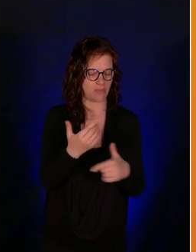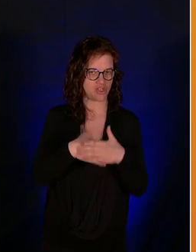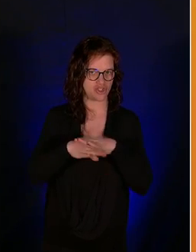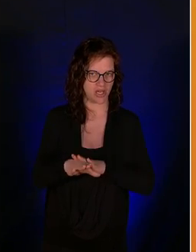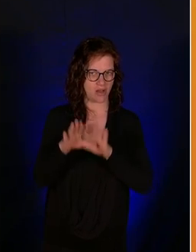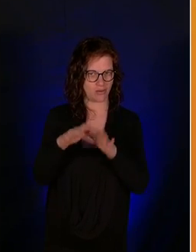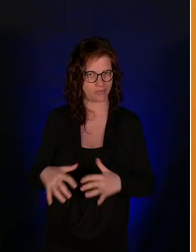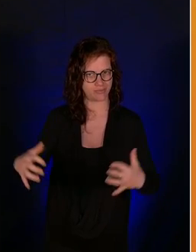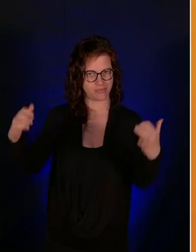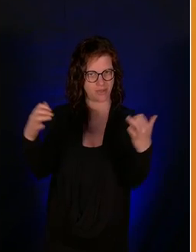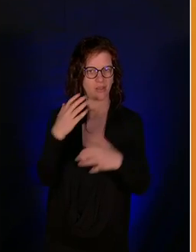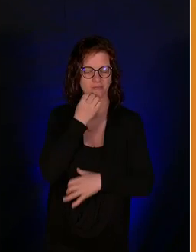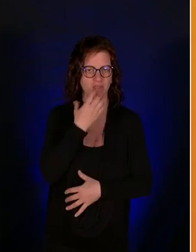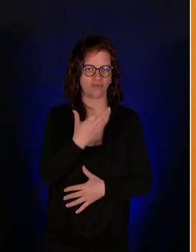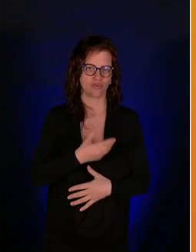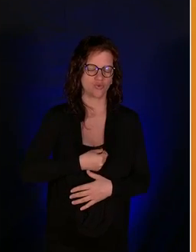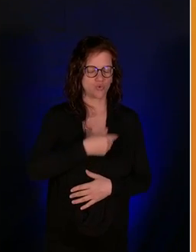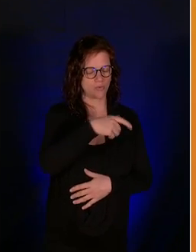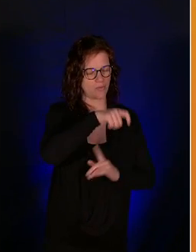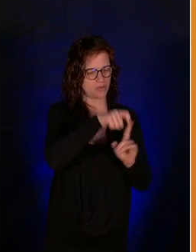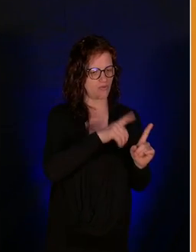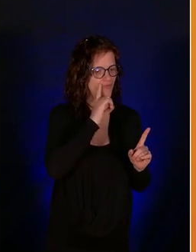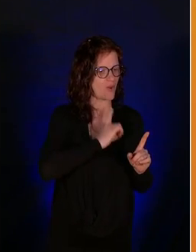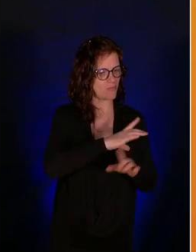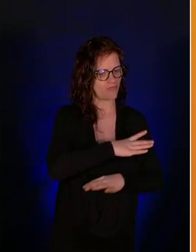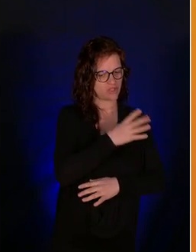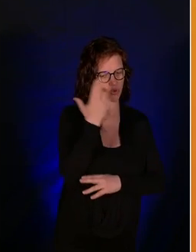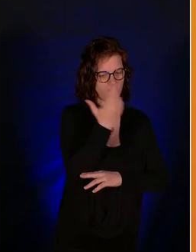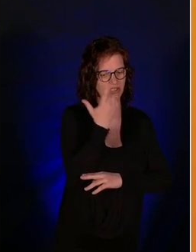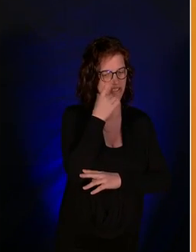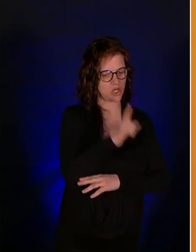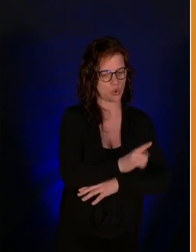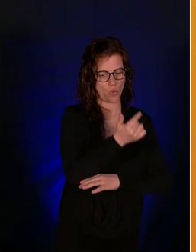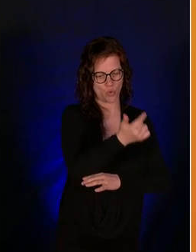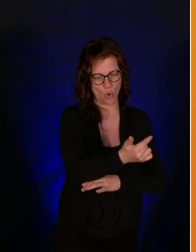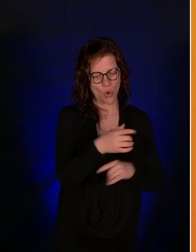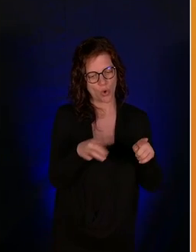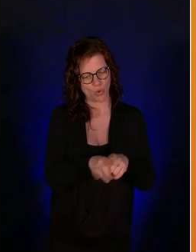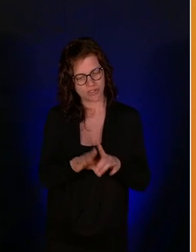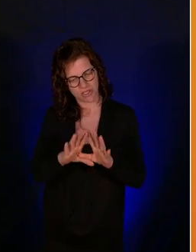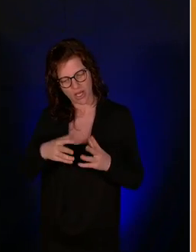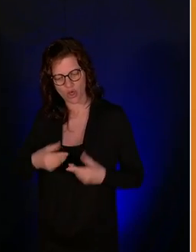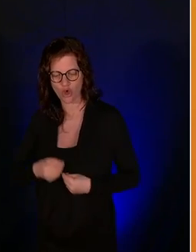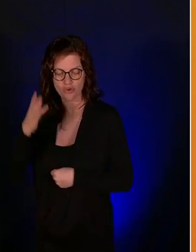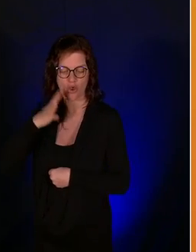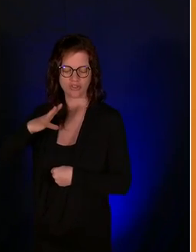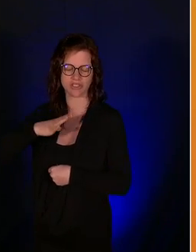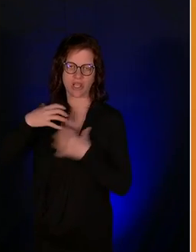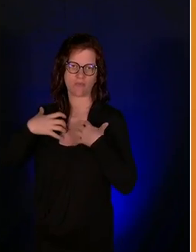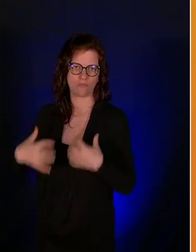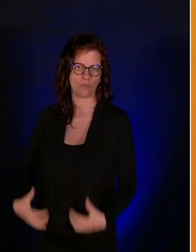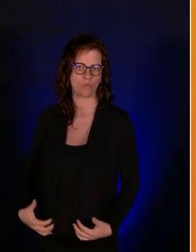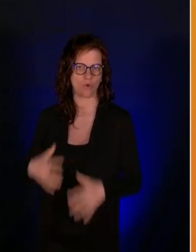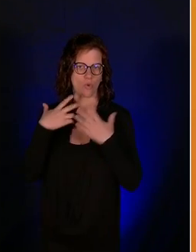Bienvenue à Sophie Bérou, professeure à l'Université de Lyon 2. Et nous accueillons aussi d'anciens membres du Bureau